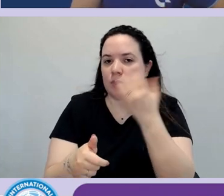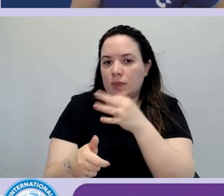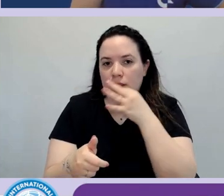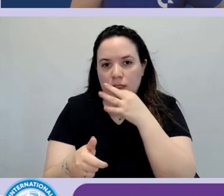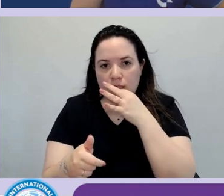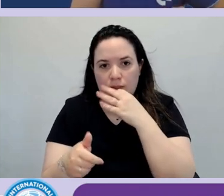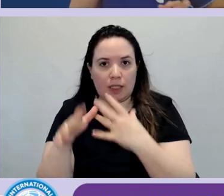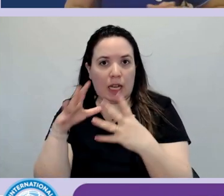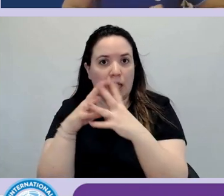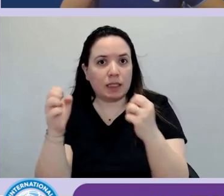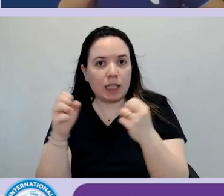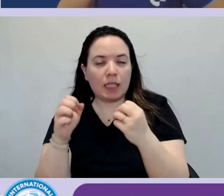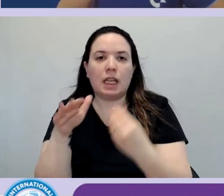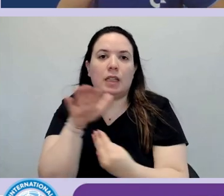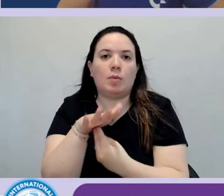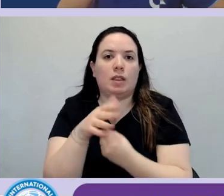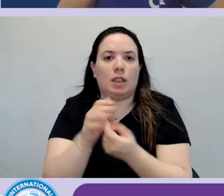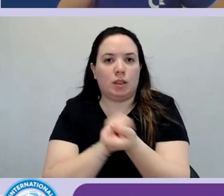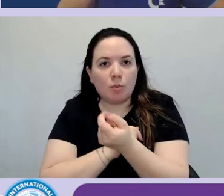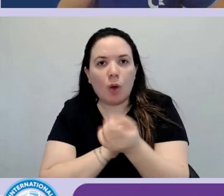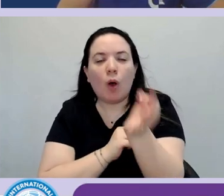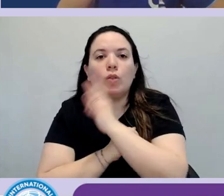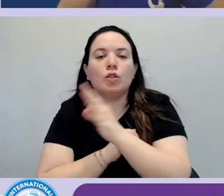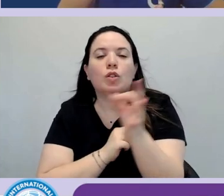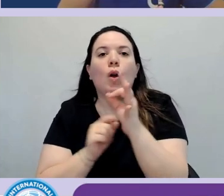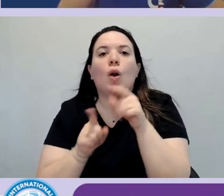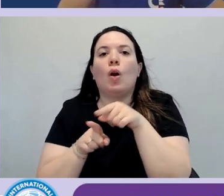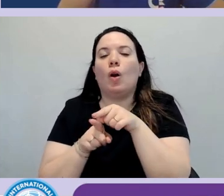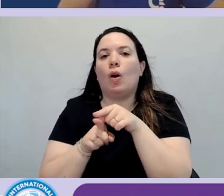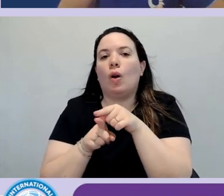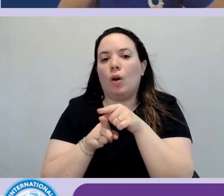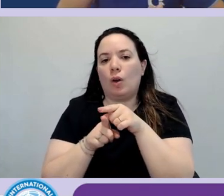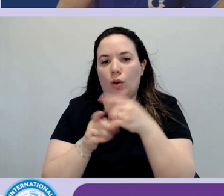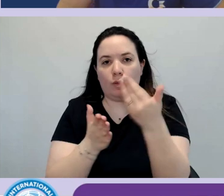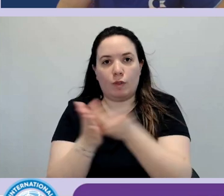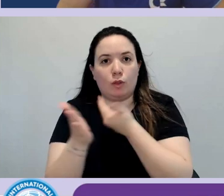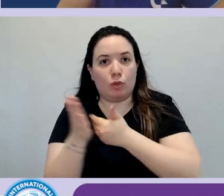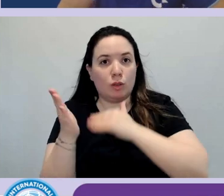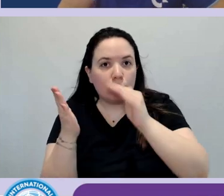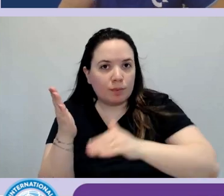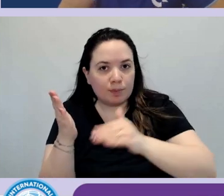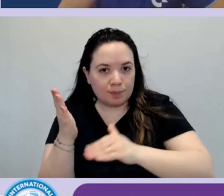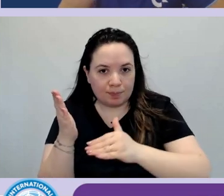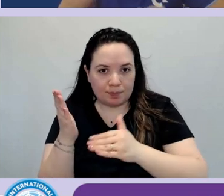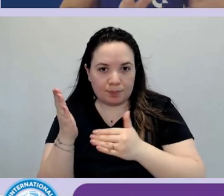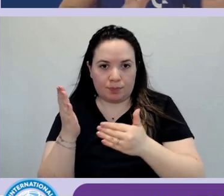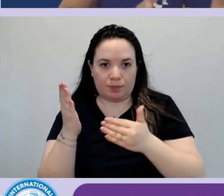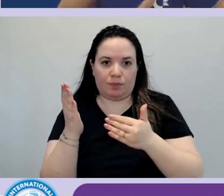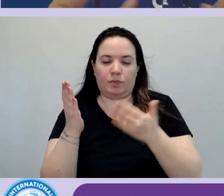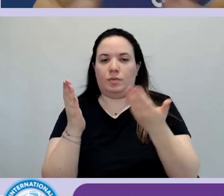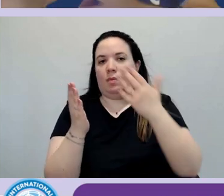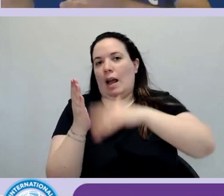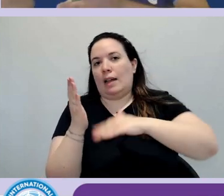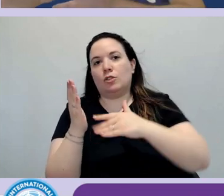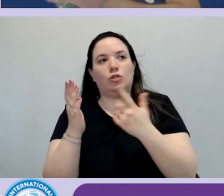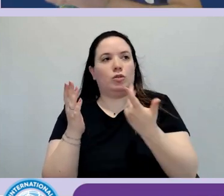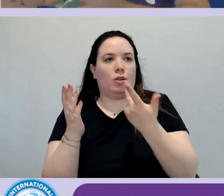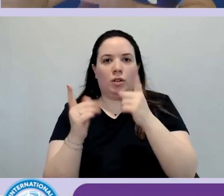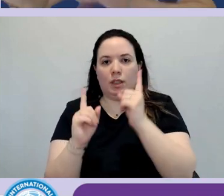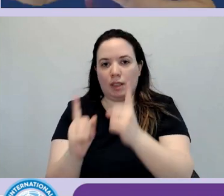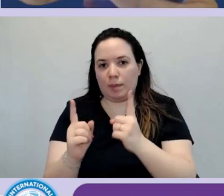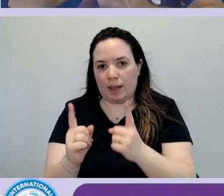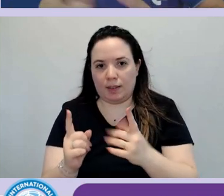poche con poco personale o comunque con eh poco fatturato poco chiaramente rispetto al